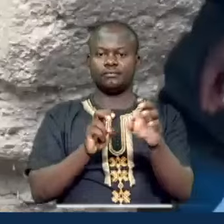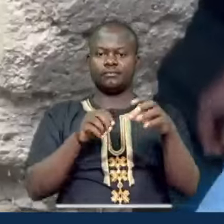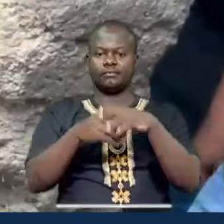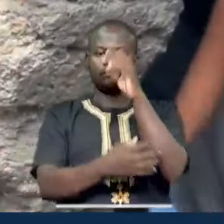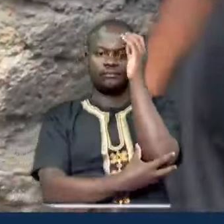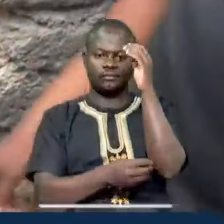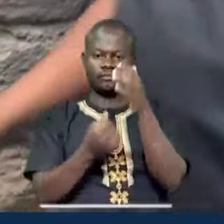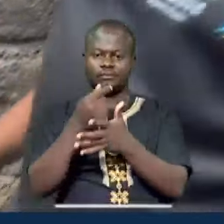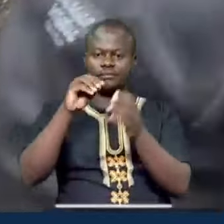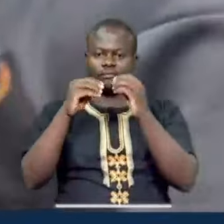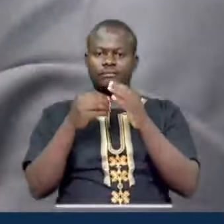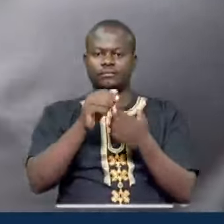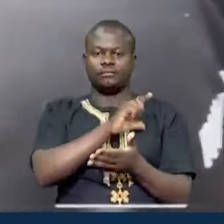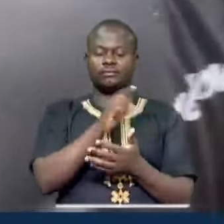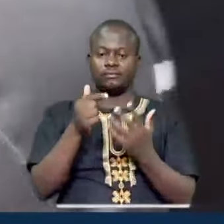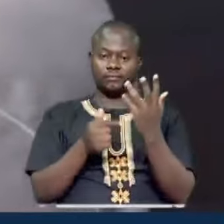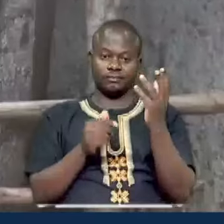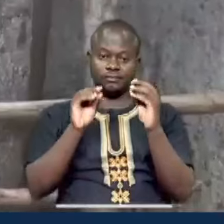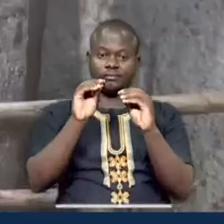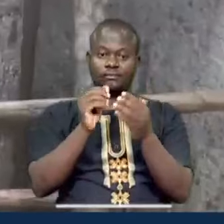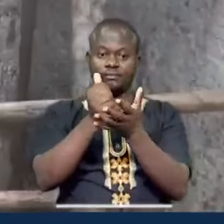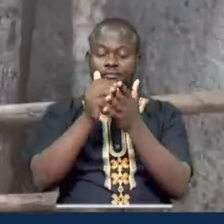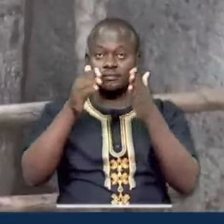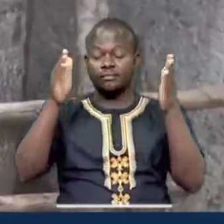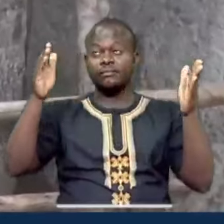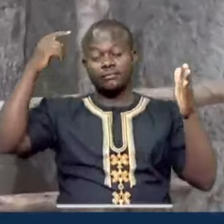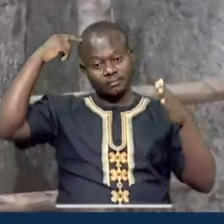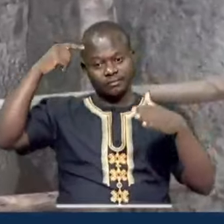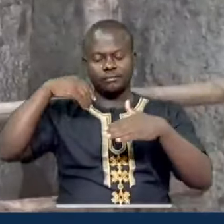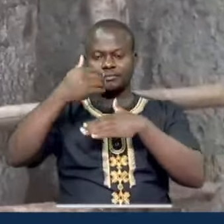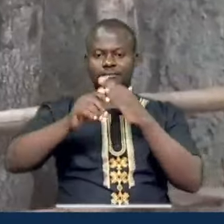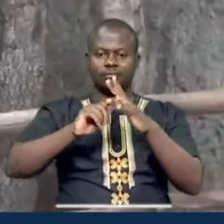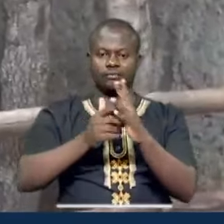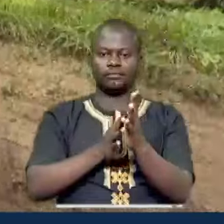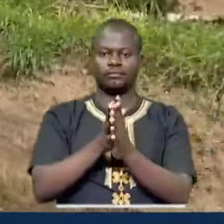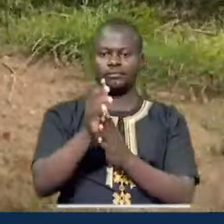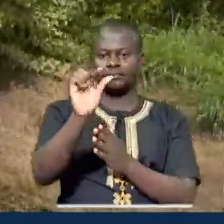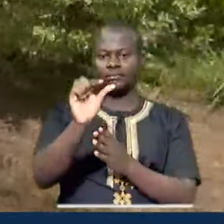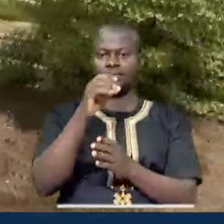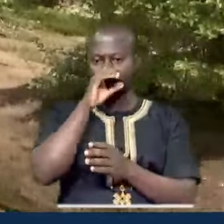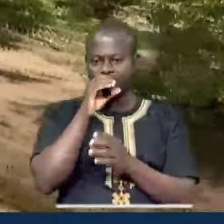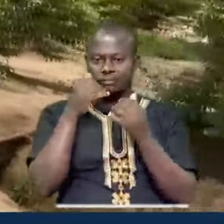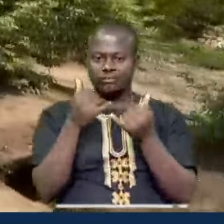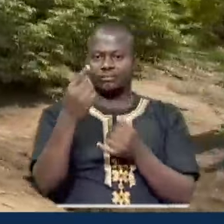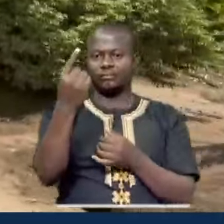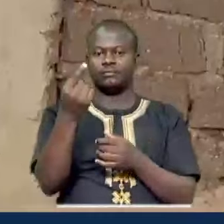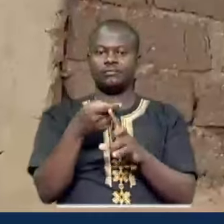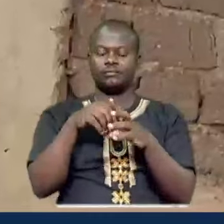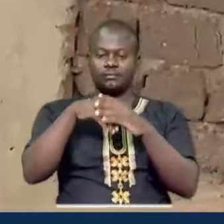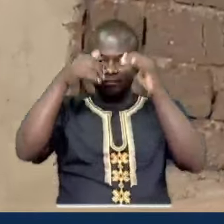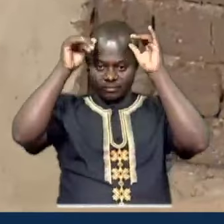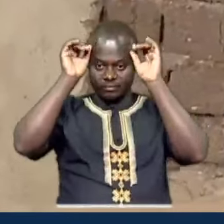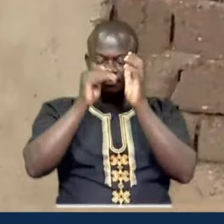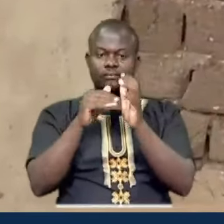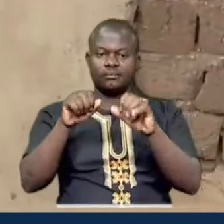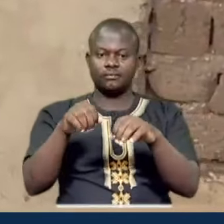kubyaza umusaruro amahirwe ahari, izi nyigisho ngo zamufashije gufunguka mu mutwe atangirira ku gishoro gito cy'ingurube imwe, ubu akaba yaravanyemo inka na moto